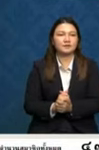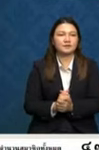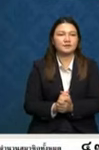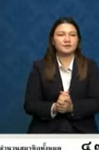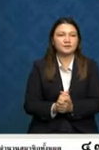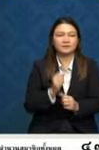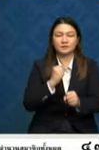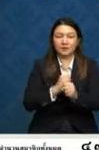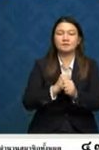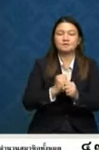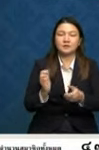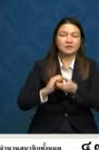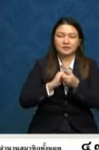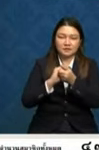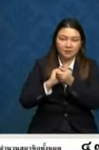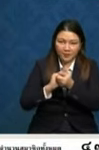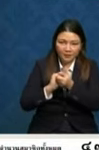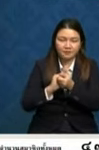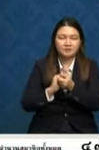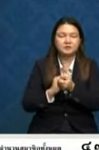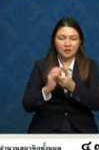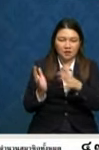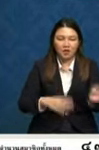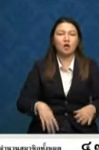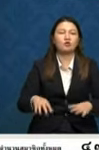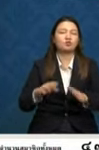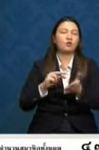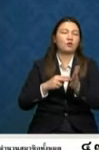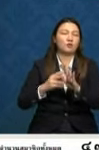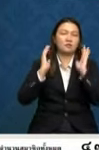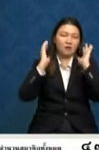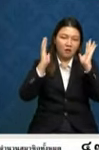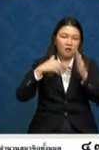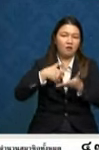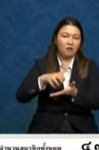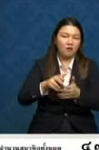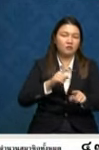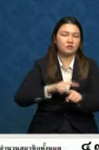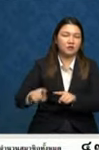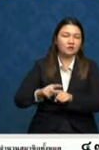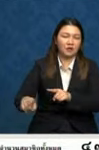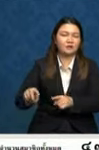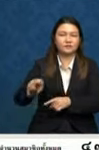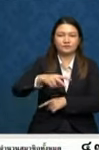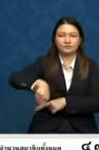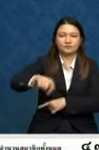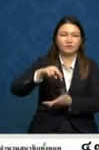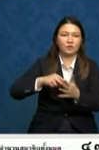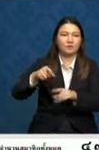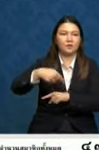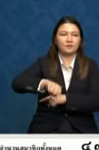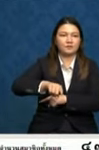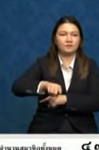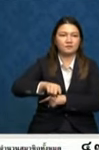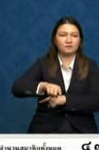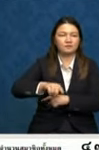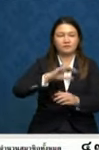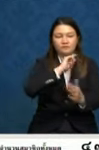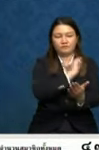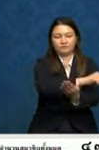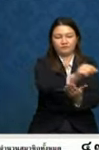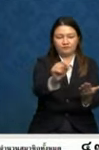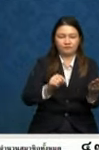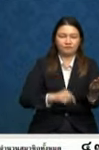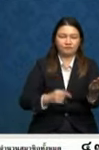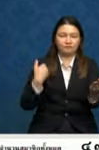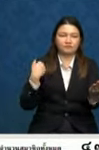พัฒนาสัมพันธ์มวลชนนะครับแล้วก็ชุดวิทยากรต่างๆในเรื่องของการแก้ไขปัญหายาเสพติดในทุกภูมิภาครวมถึงการเส